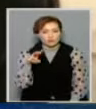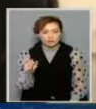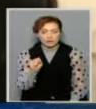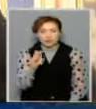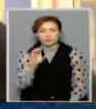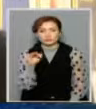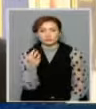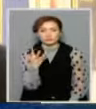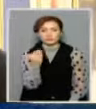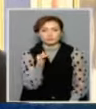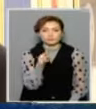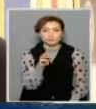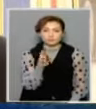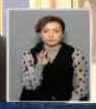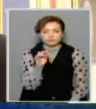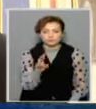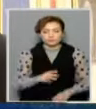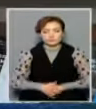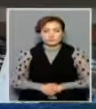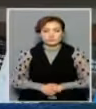Абиш Кекельбаева, Жумекена Нажмеденова.